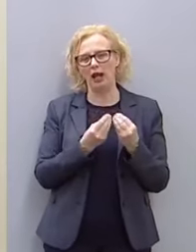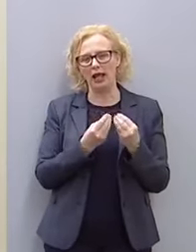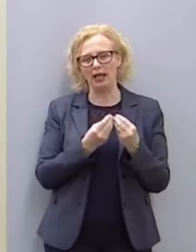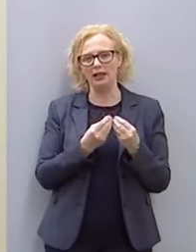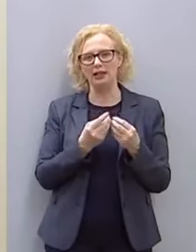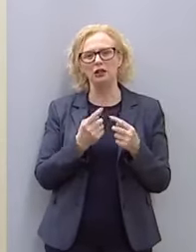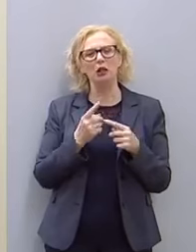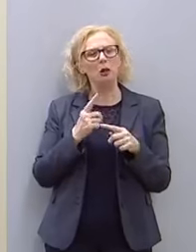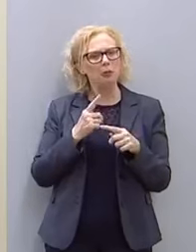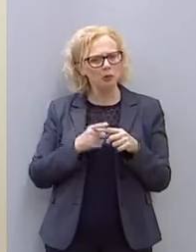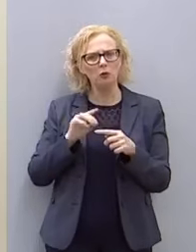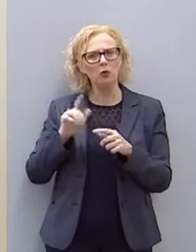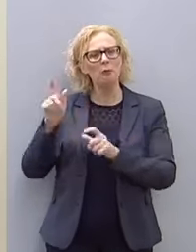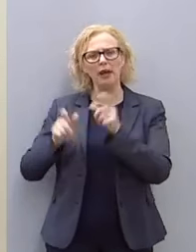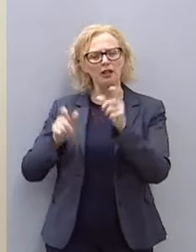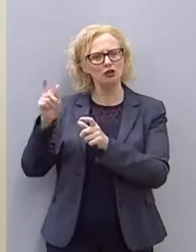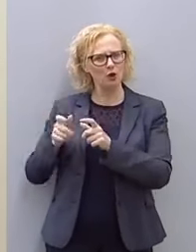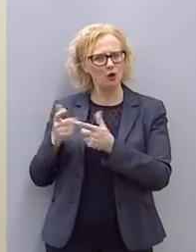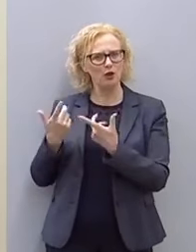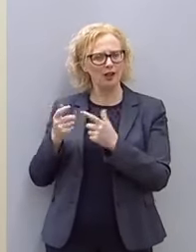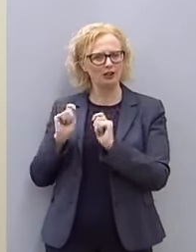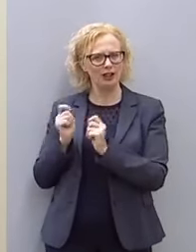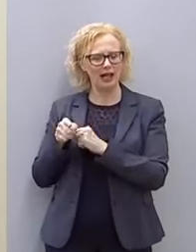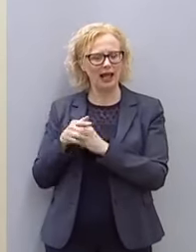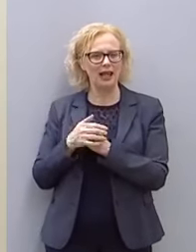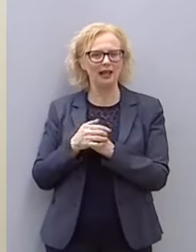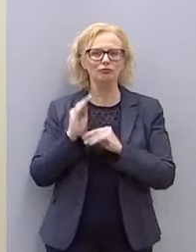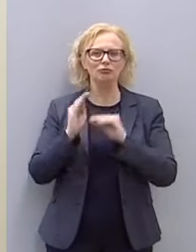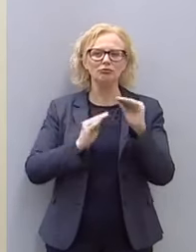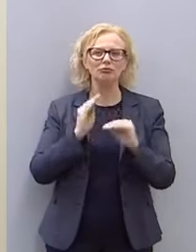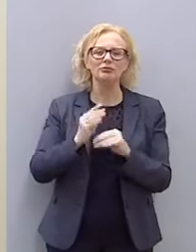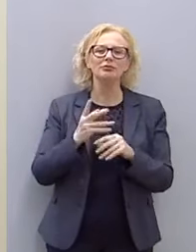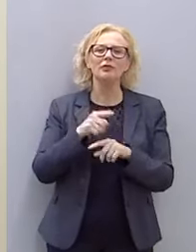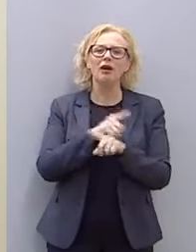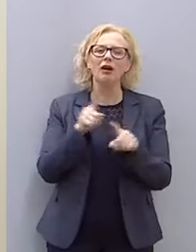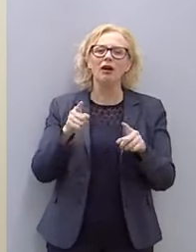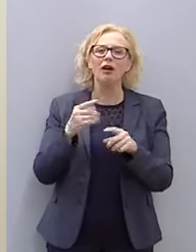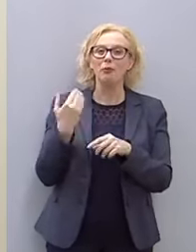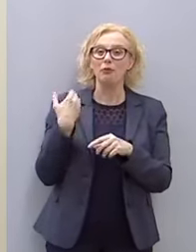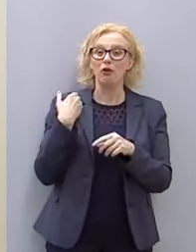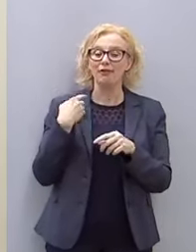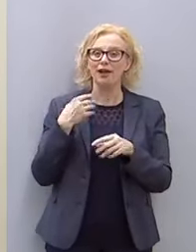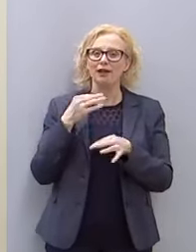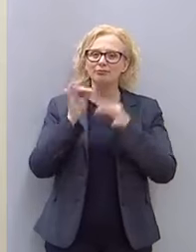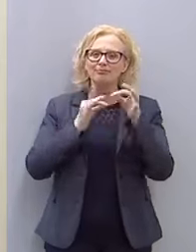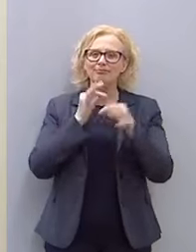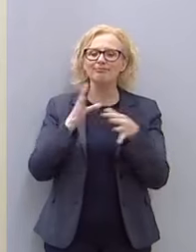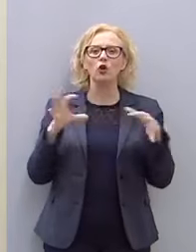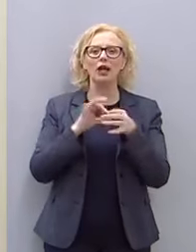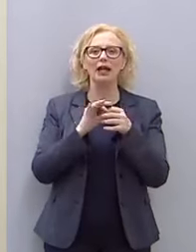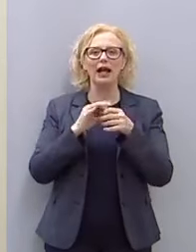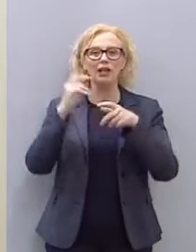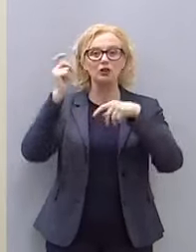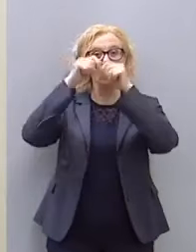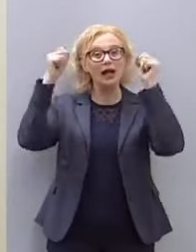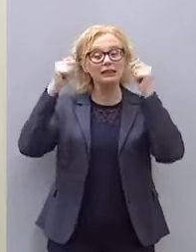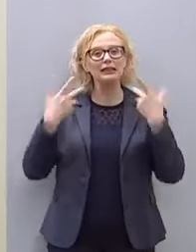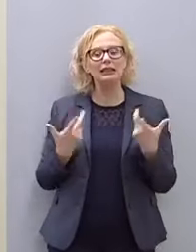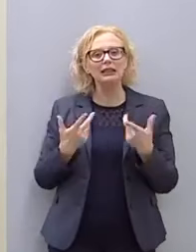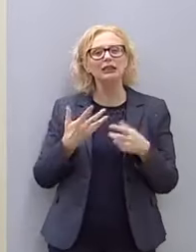ma anche da i cittadini ad esempio lei appena parlato degli asili chi ci sottopone anche il tema